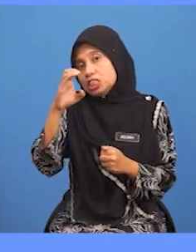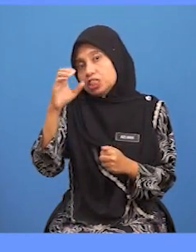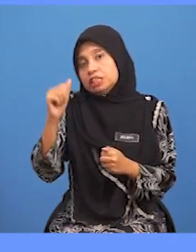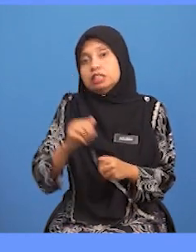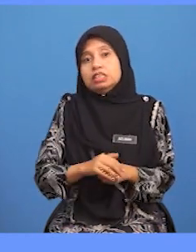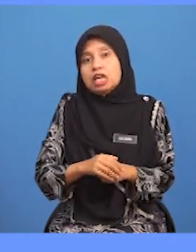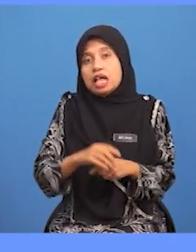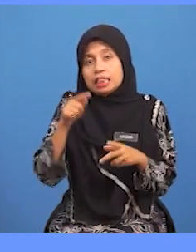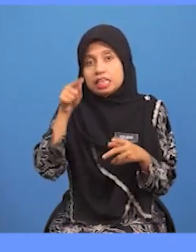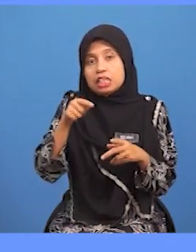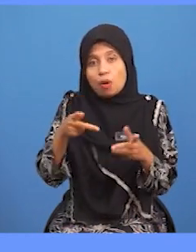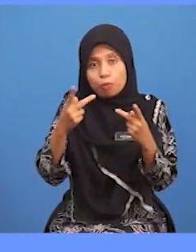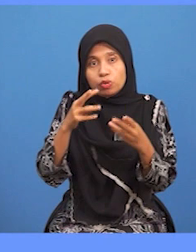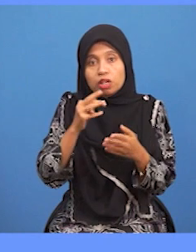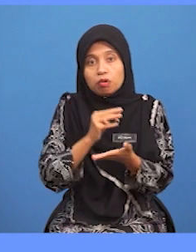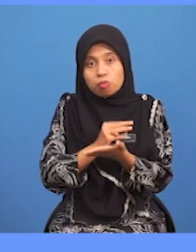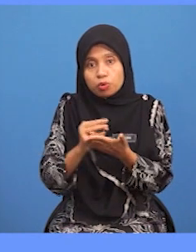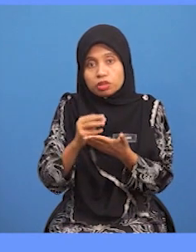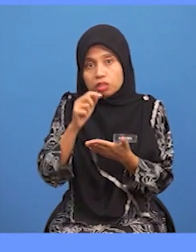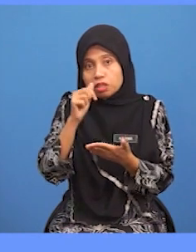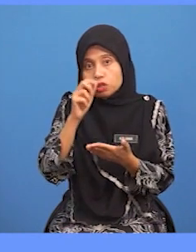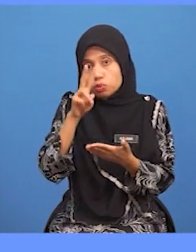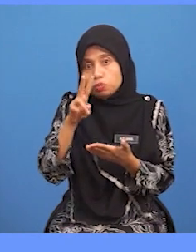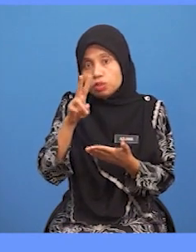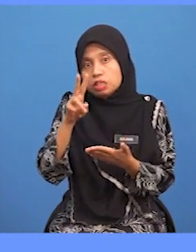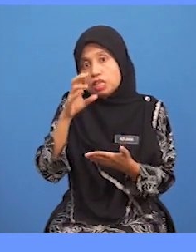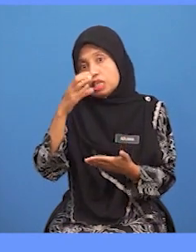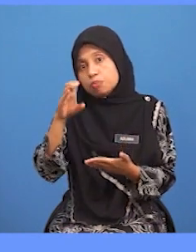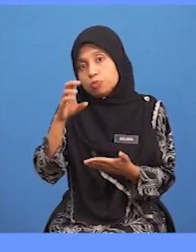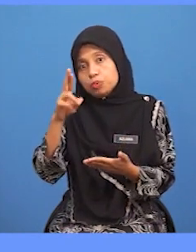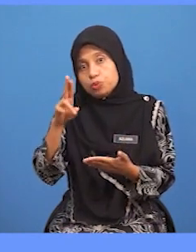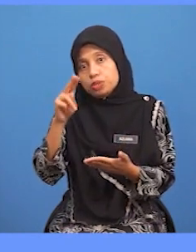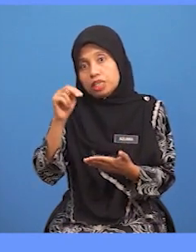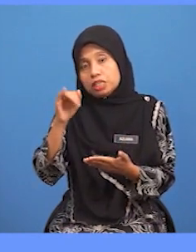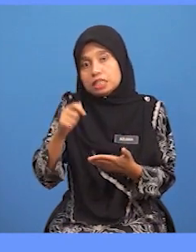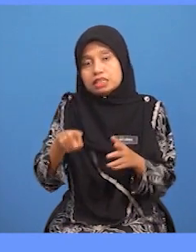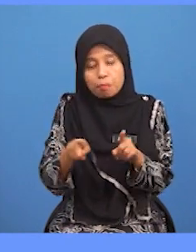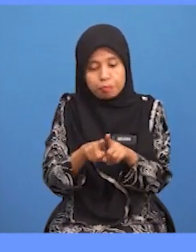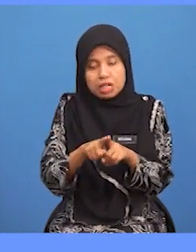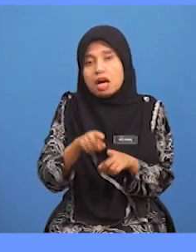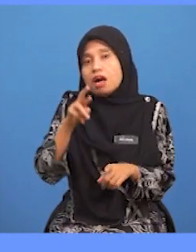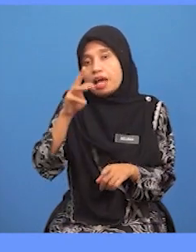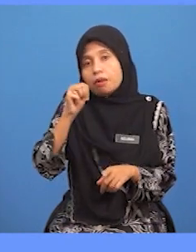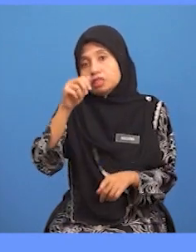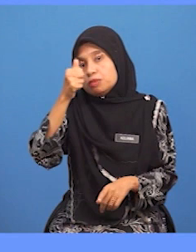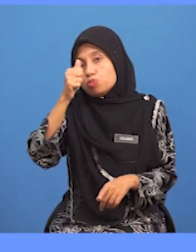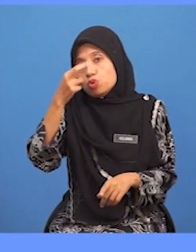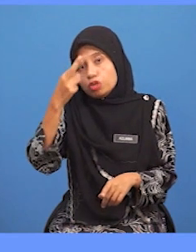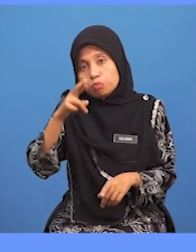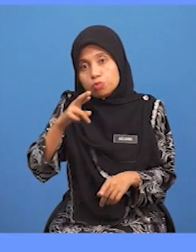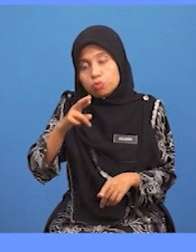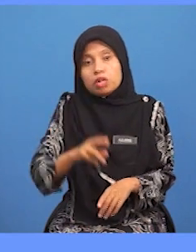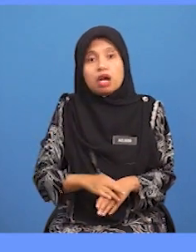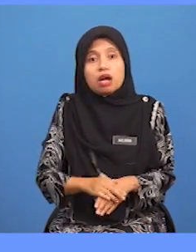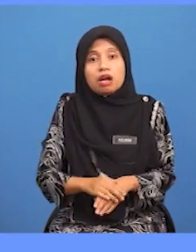Daripada pengiraan tadi, titik pulang modal ialah 2,000 unit bersamaan RM10,000. Lukis paksi